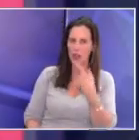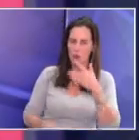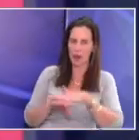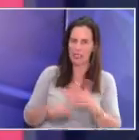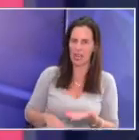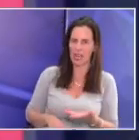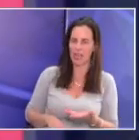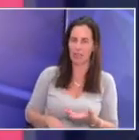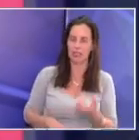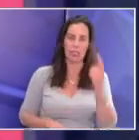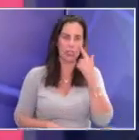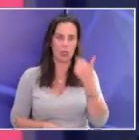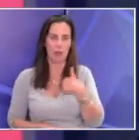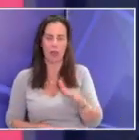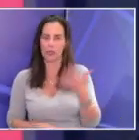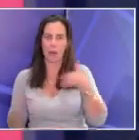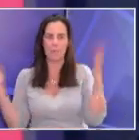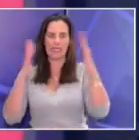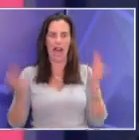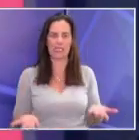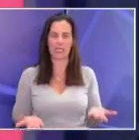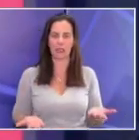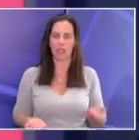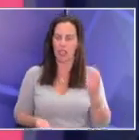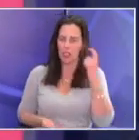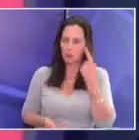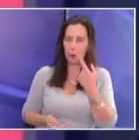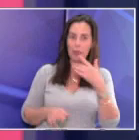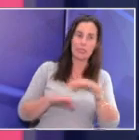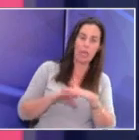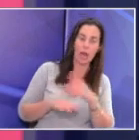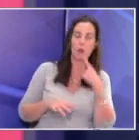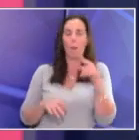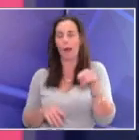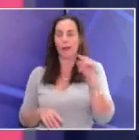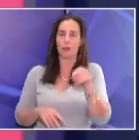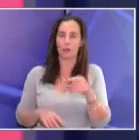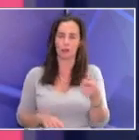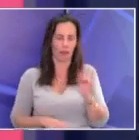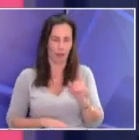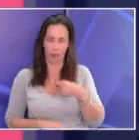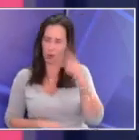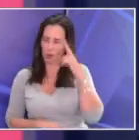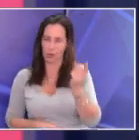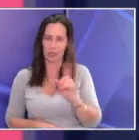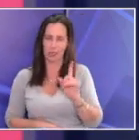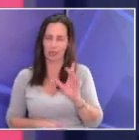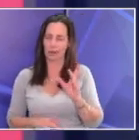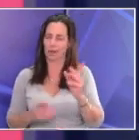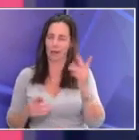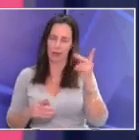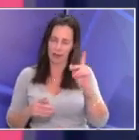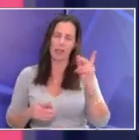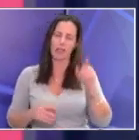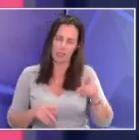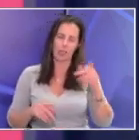לא, נשמע לי, זה היה מזעזע. לא, נשמע לך ההתנצלות שלו שהוא טוען שאין... לא, אני חושבת שזה התפרש כמו